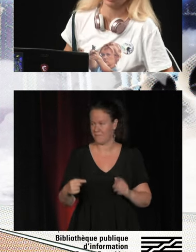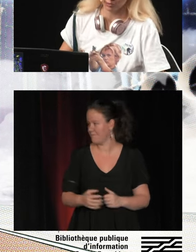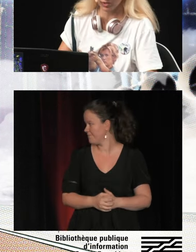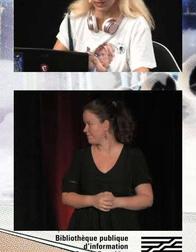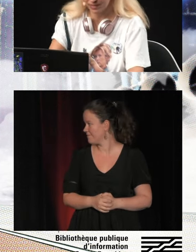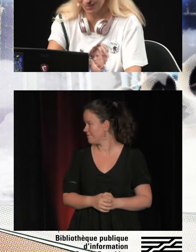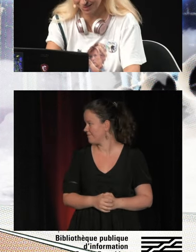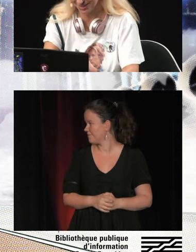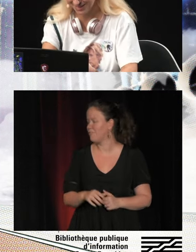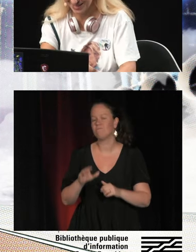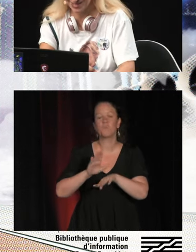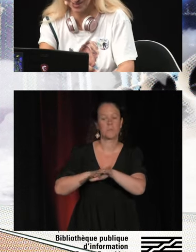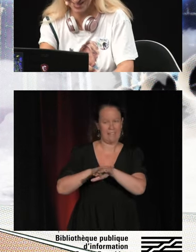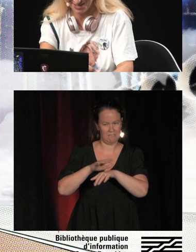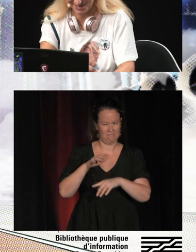Mario World en 11 sorties.